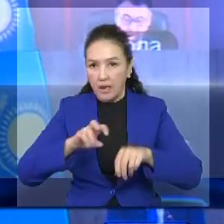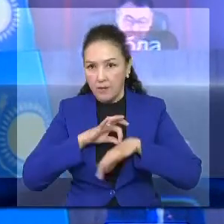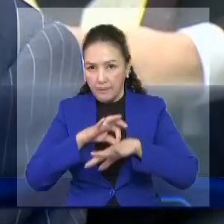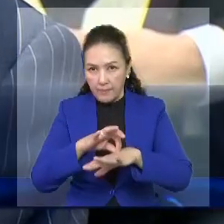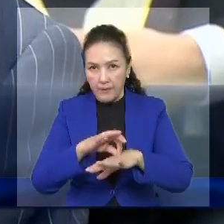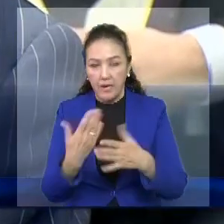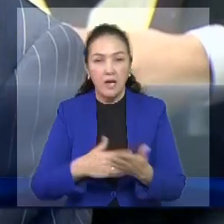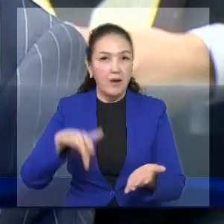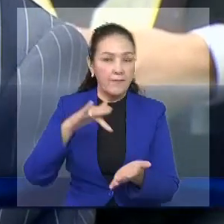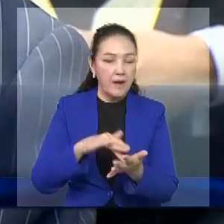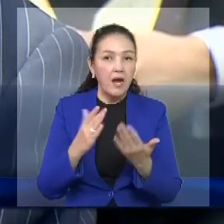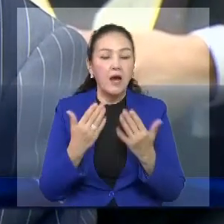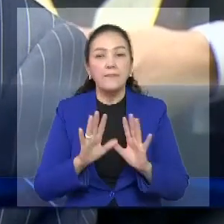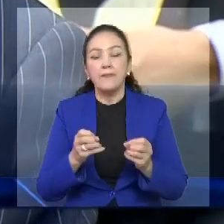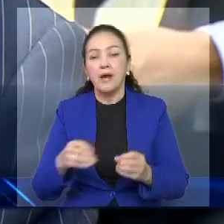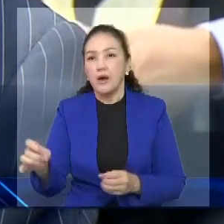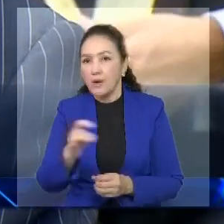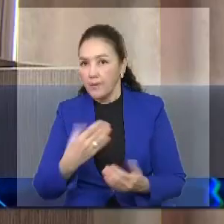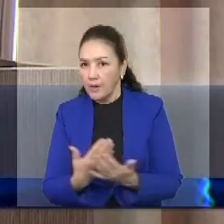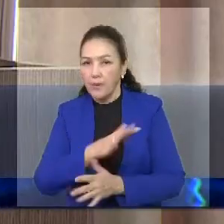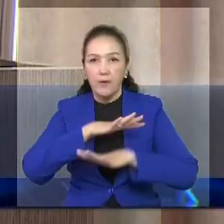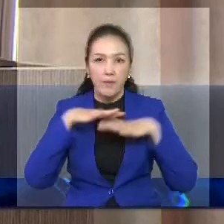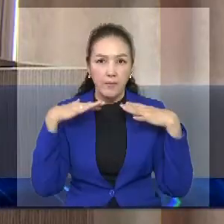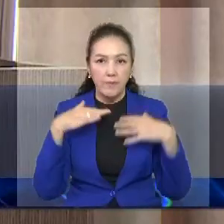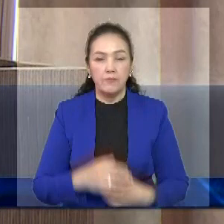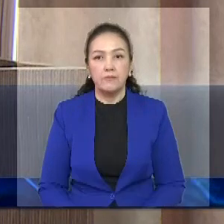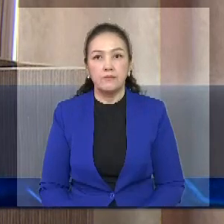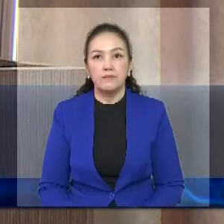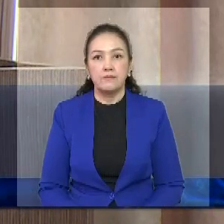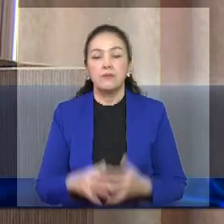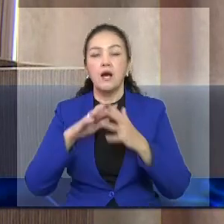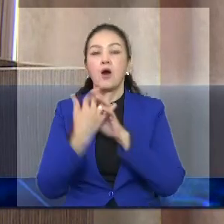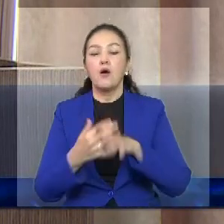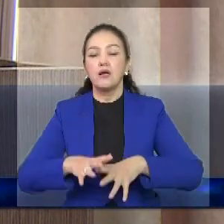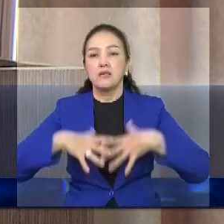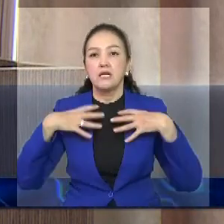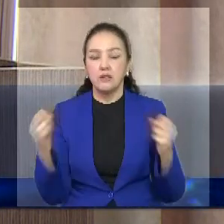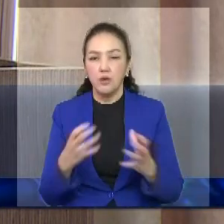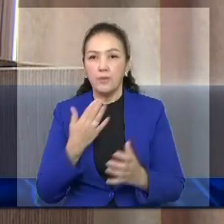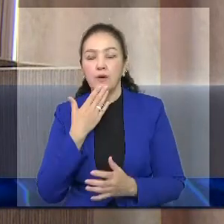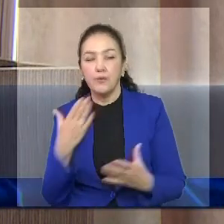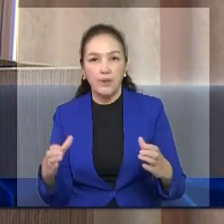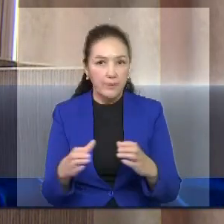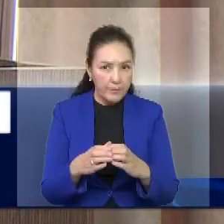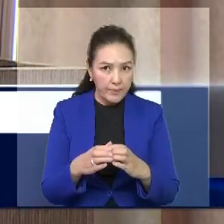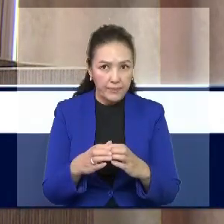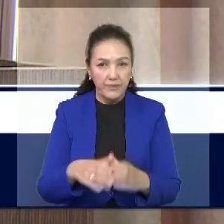көрсетілді. Қалада ғана емес, ауданда жаңашылдық көп. Ауылдық денсаулық сақтау жаңғырту ұлттық жобасы